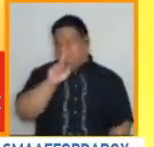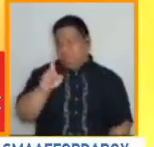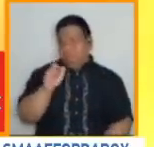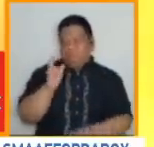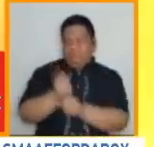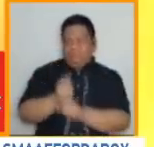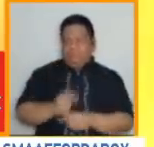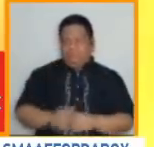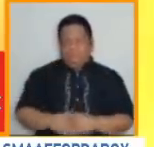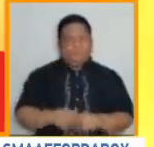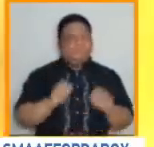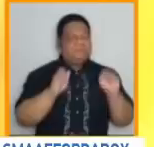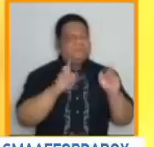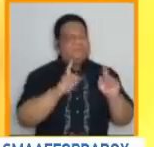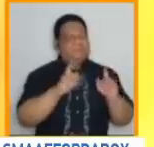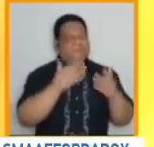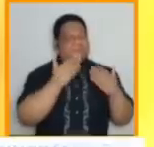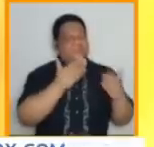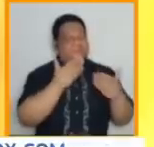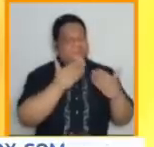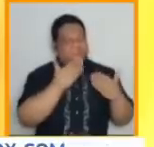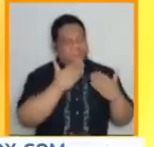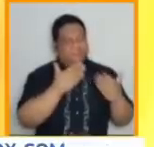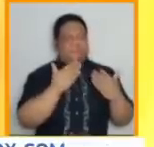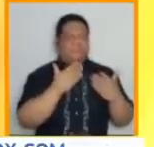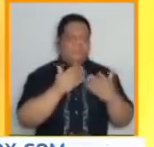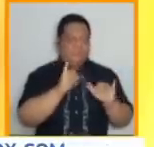maraming salamat. Ingat ka at marami kayong trabaho dyan sa COMELEC.